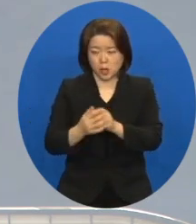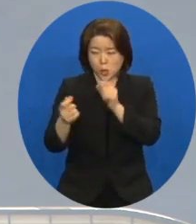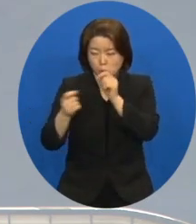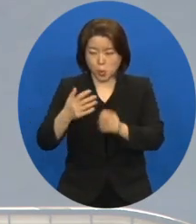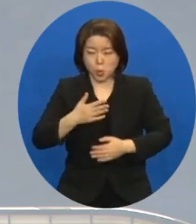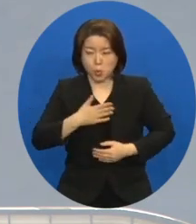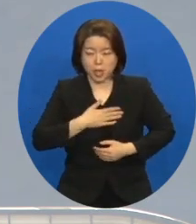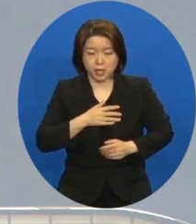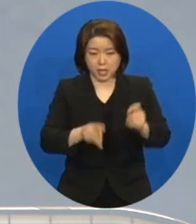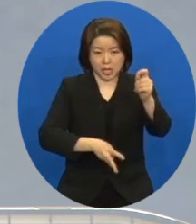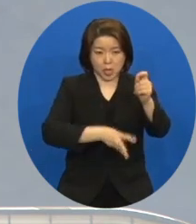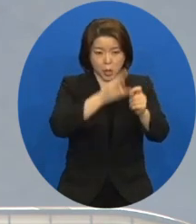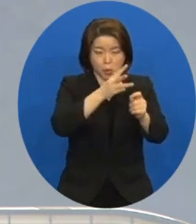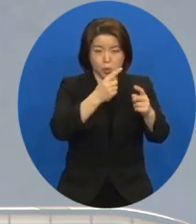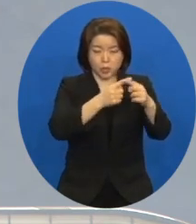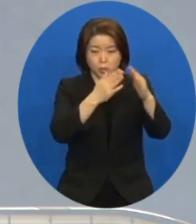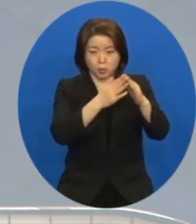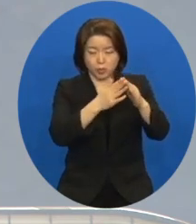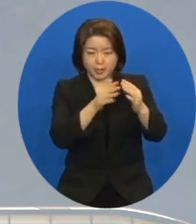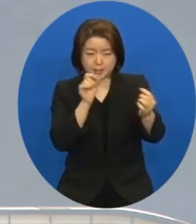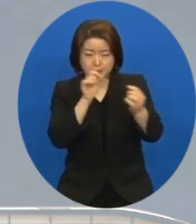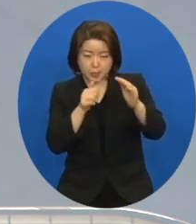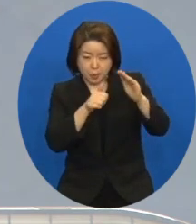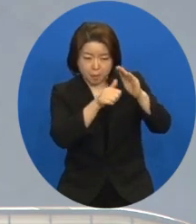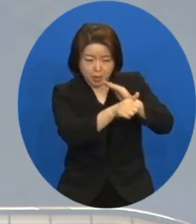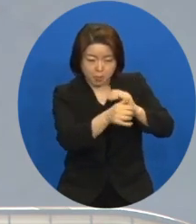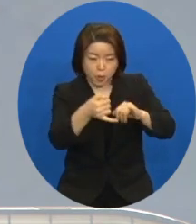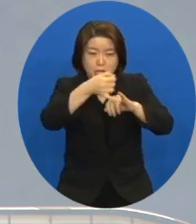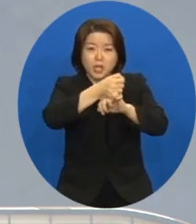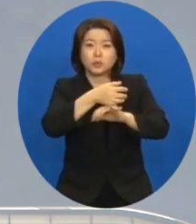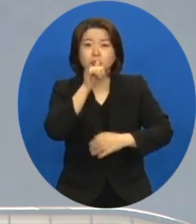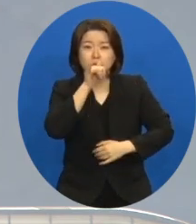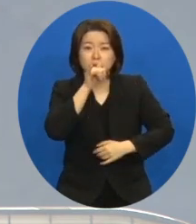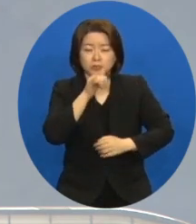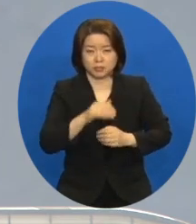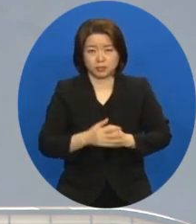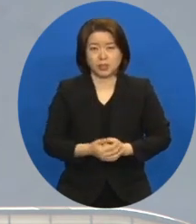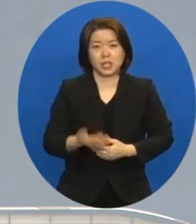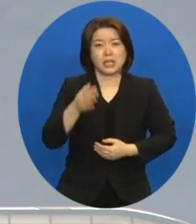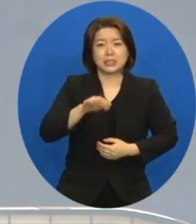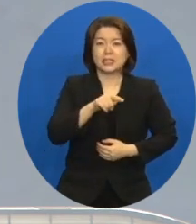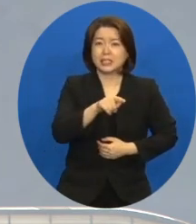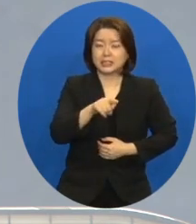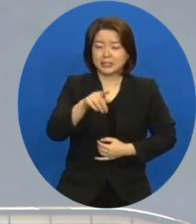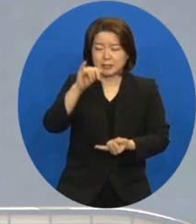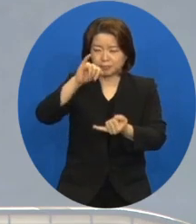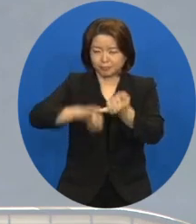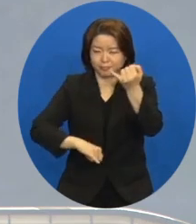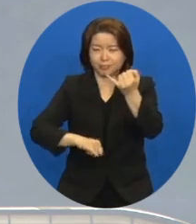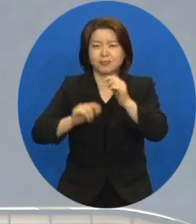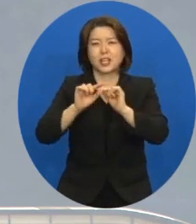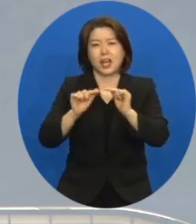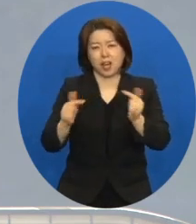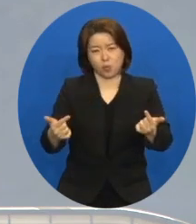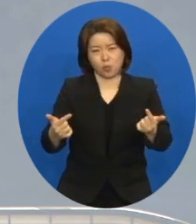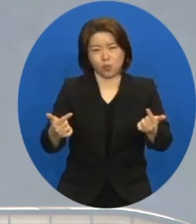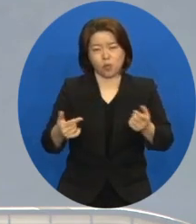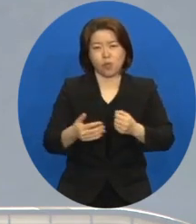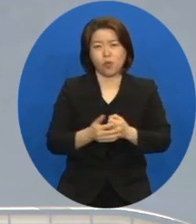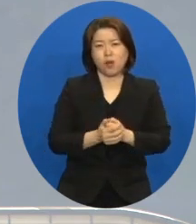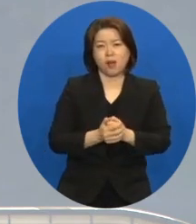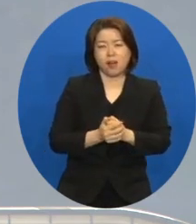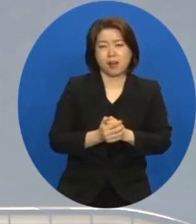다시 고린도 교회를 방문할 거다, 그렇게 약속을 했는데 그 약속을 지키지 않고